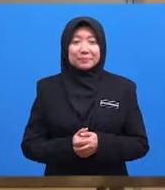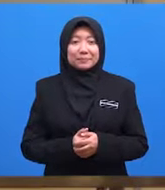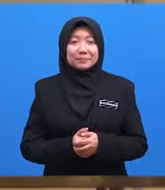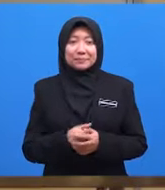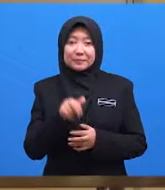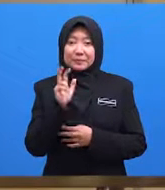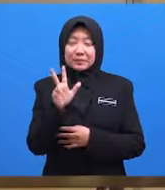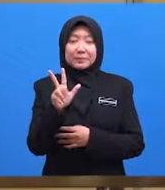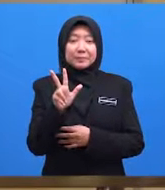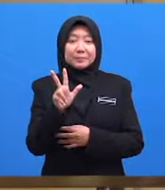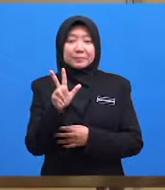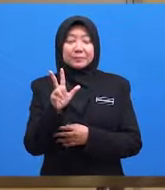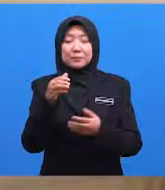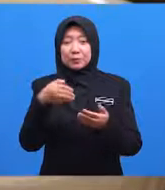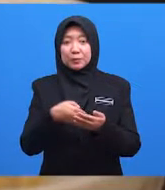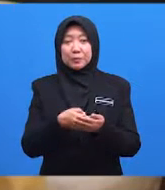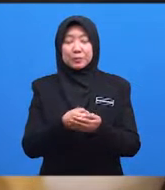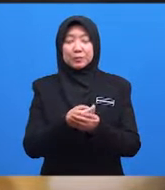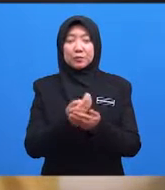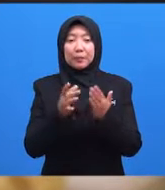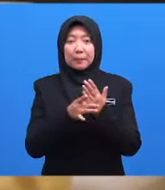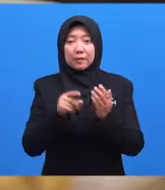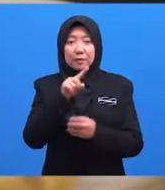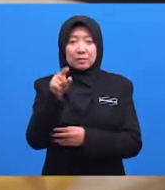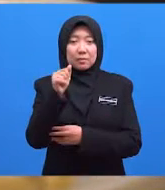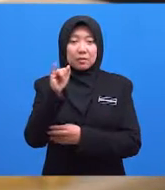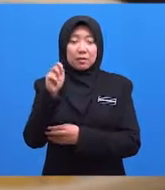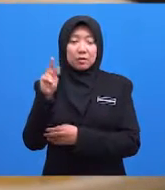3 camca besar minyak zaitun.